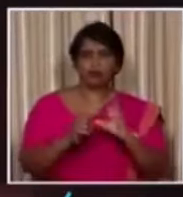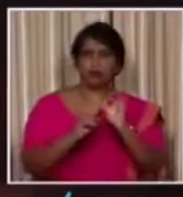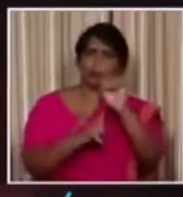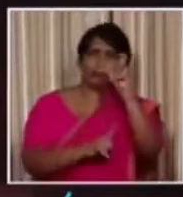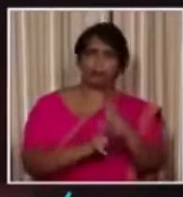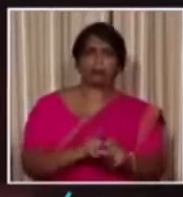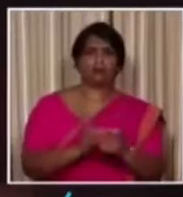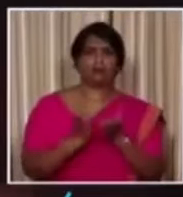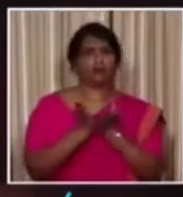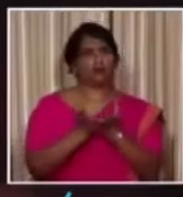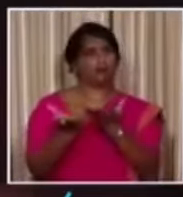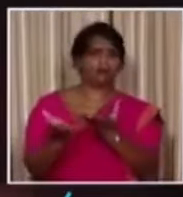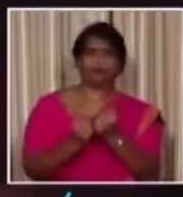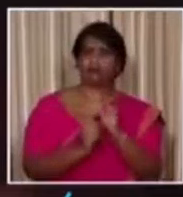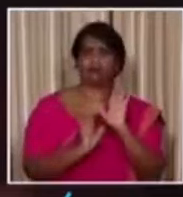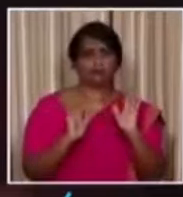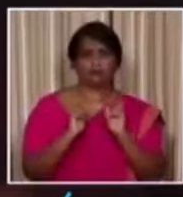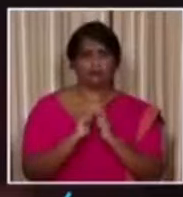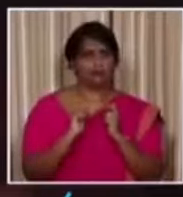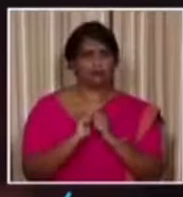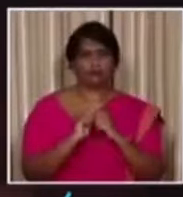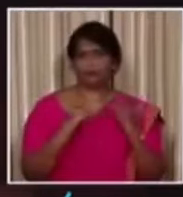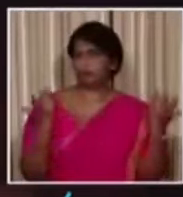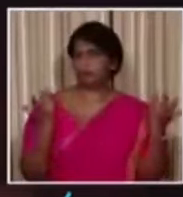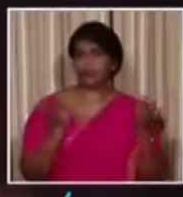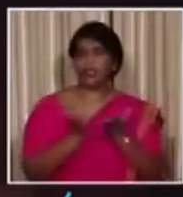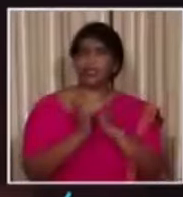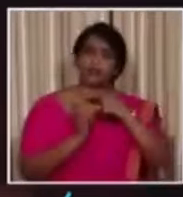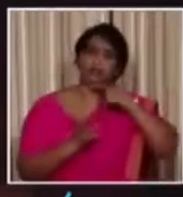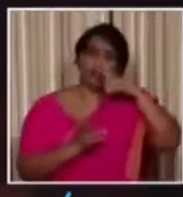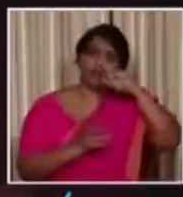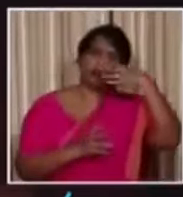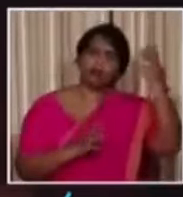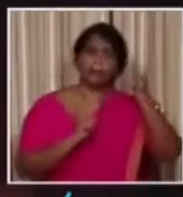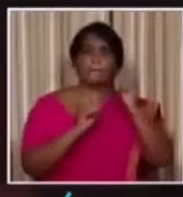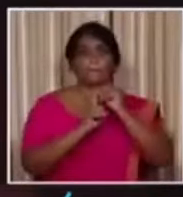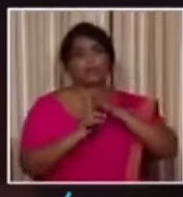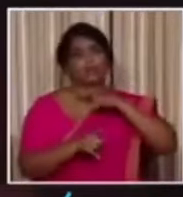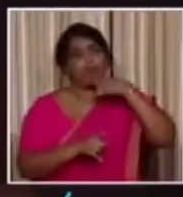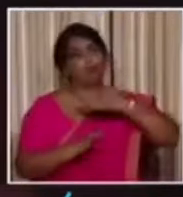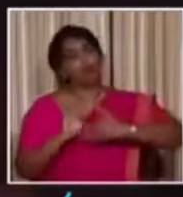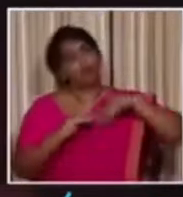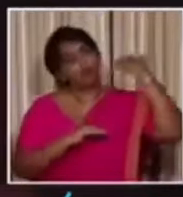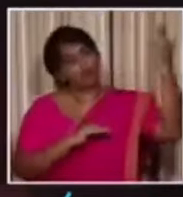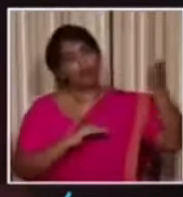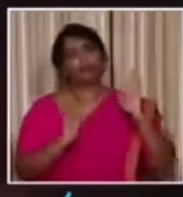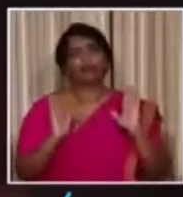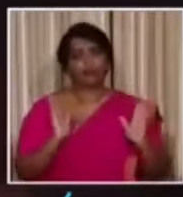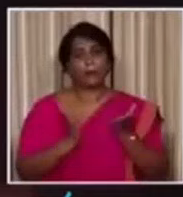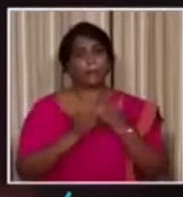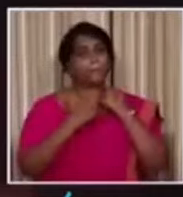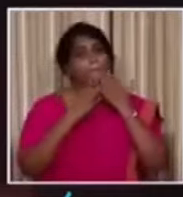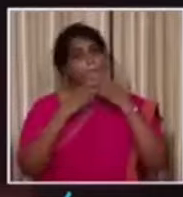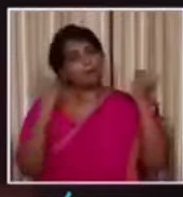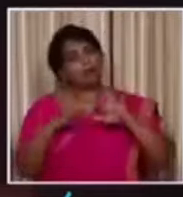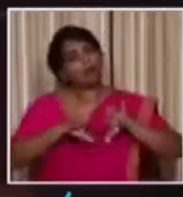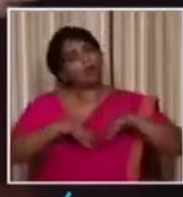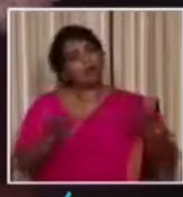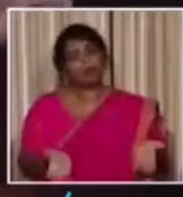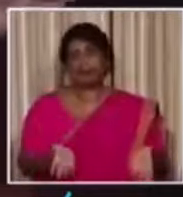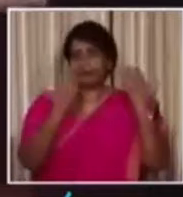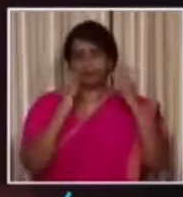පෞද්ගලික යොත් එකක් එහෙම අරගෙන මේ මේ ඉන්දියානු සාගරේ බැරි නම් පැසිෆික් සාගරයට ගිහිල්ලා හරි පාටි බැරි නම් ඕන දෙයක්